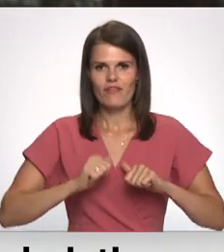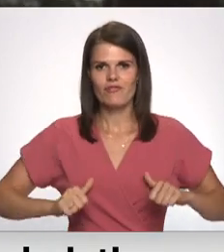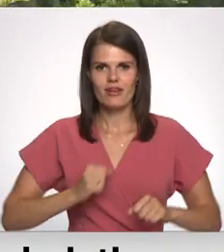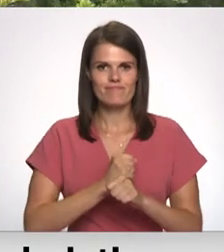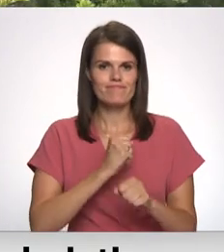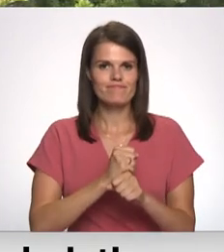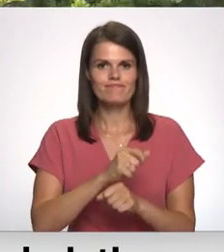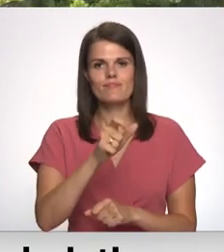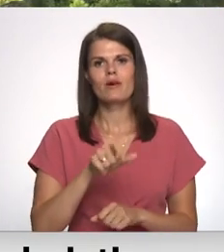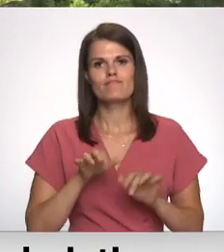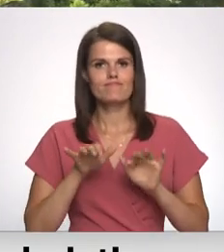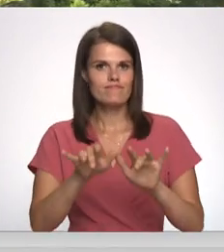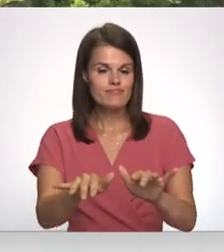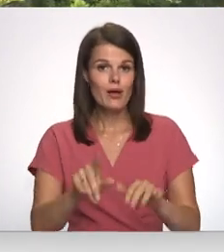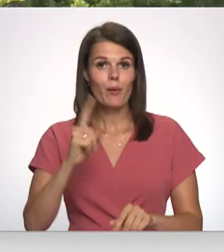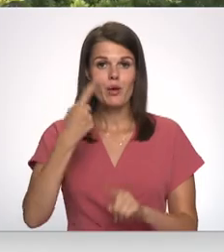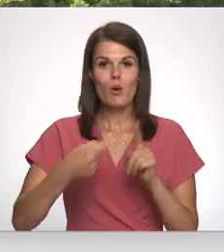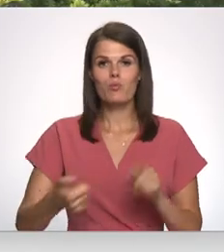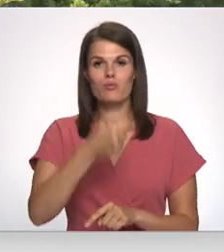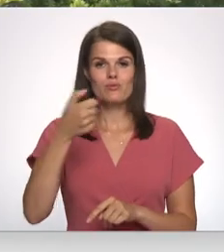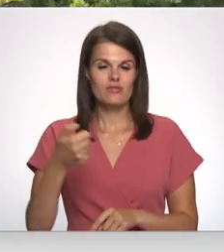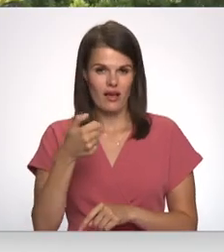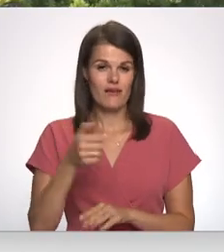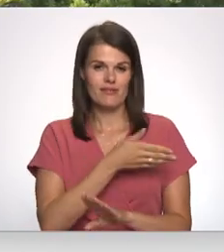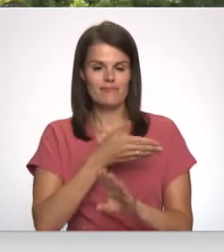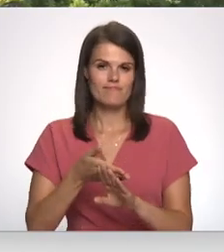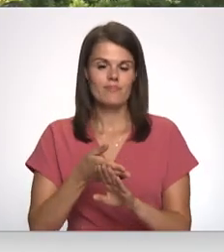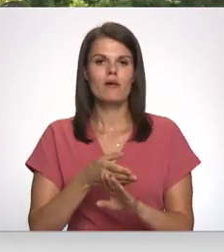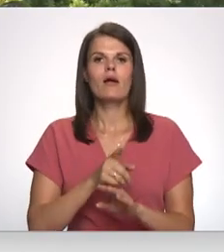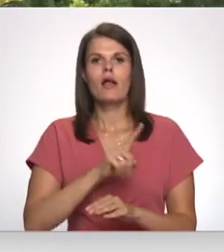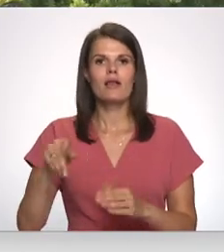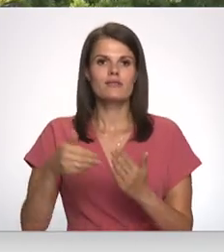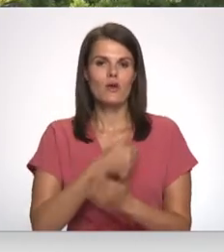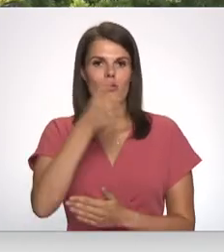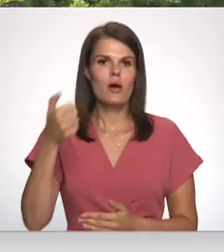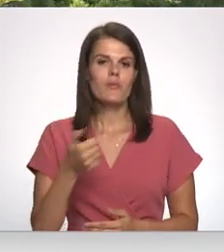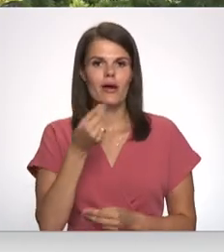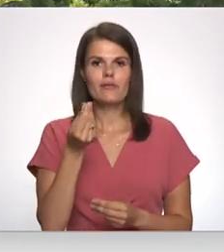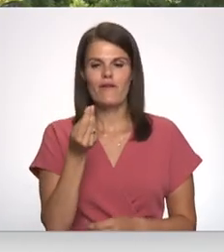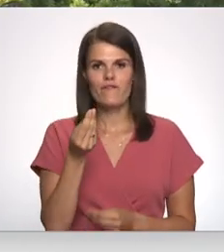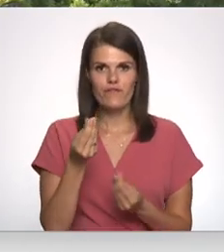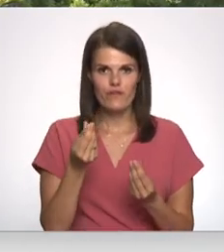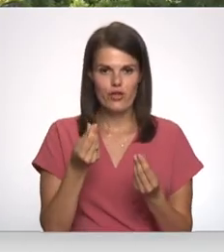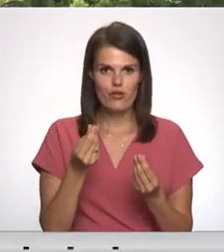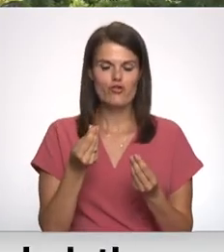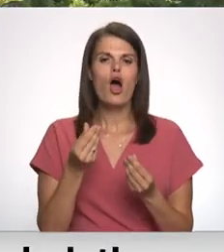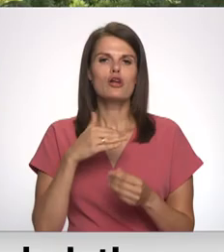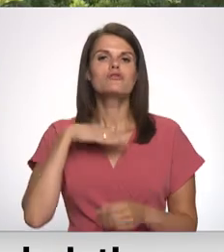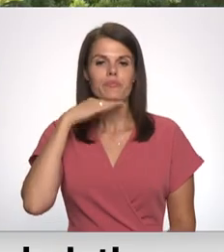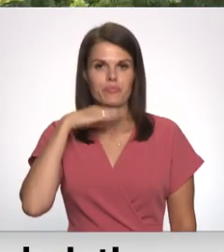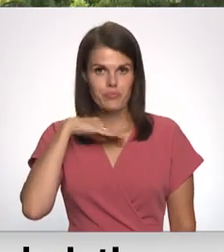darbībā. Pirmajā pusgadā, jeb līdz jaunam gadam, finanšu kapacitāte mums